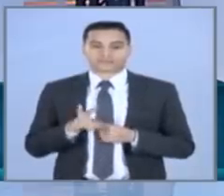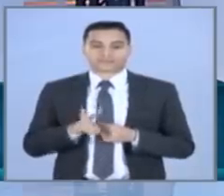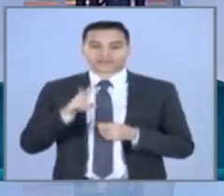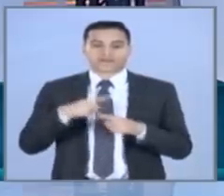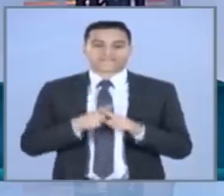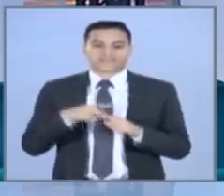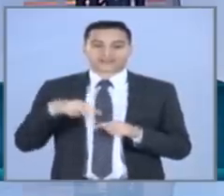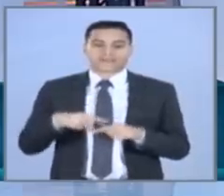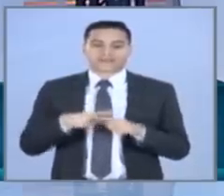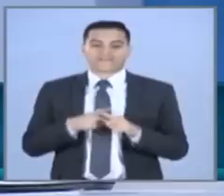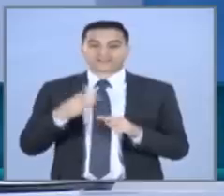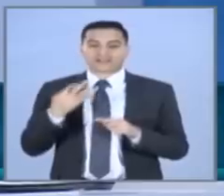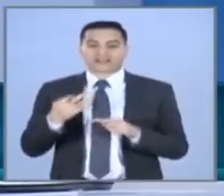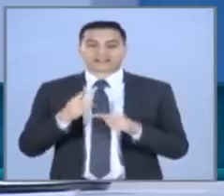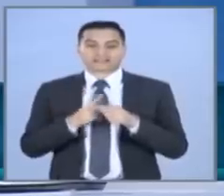7 × 8